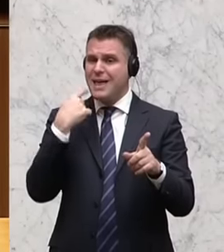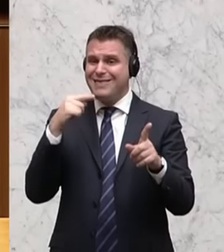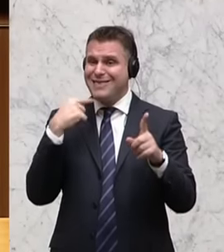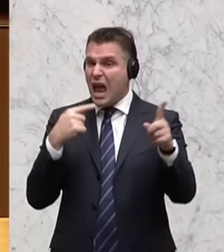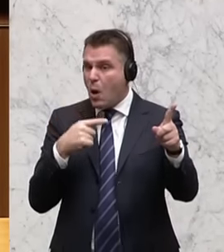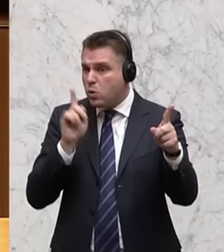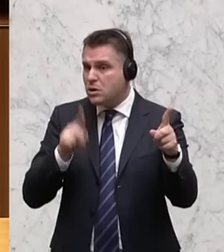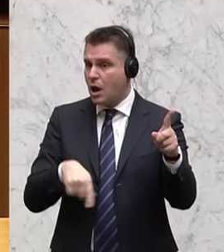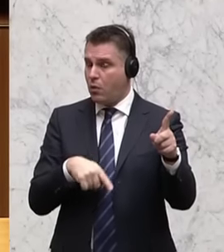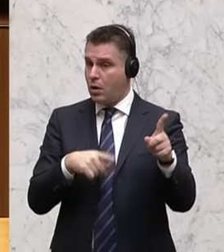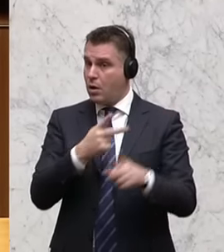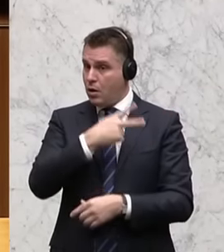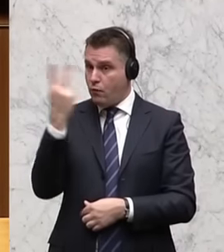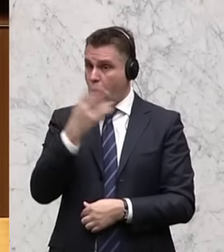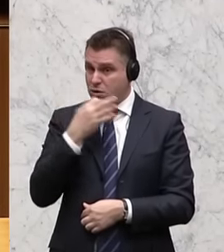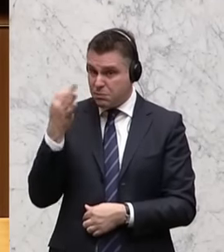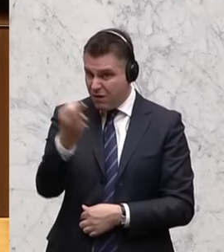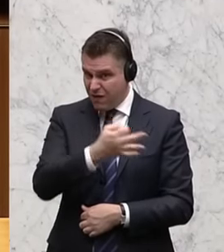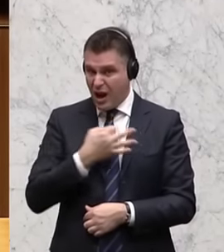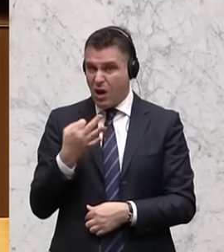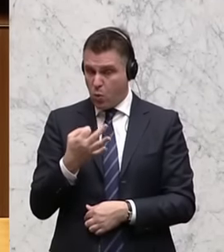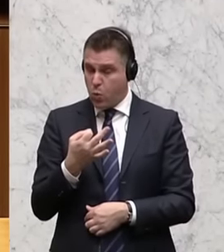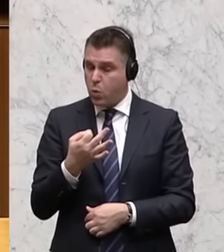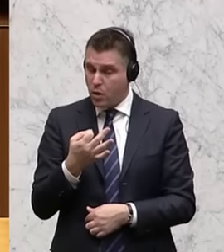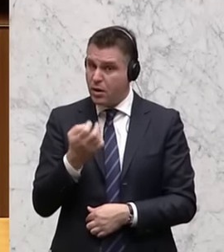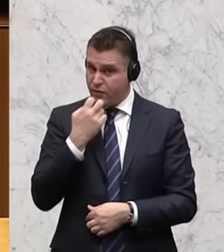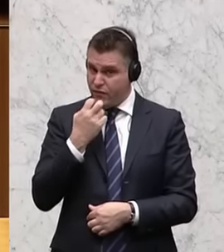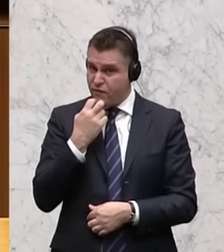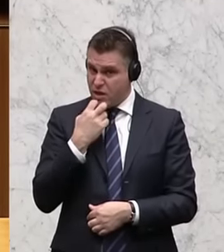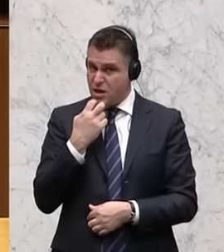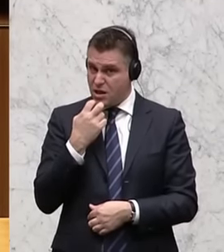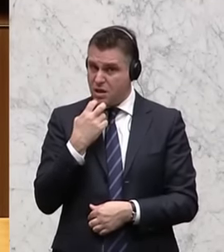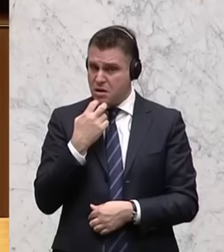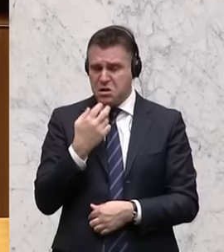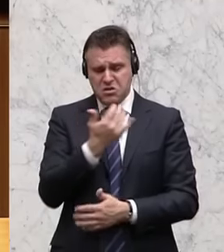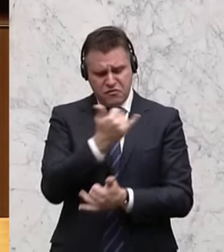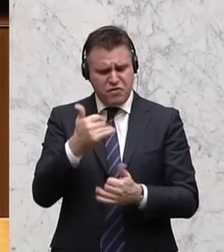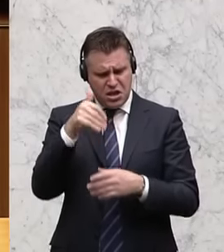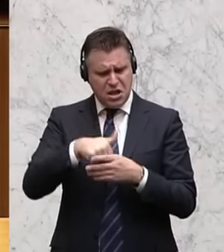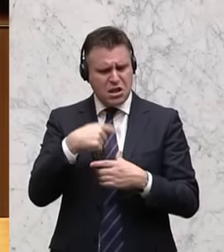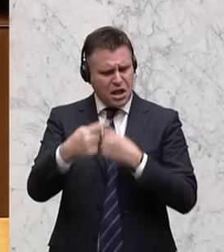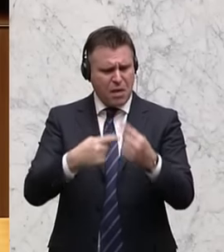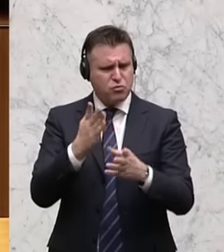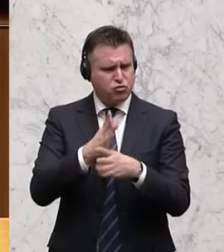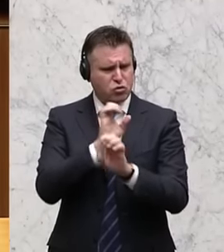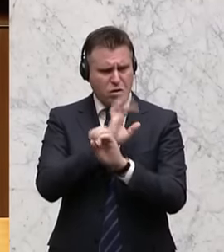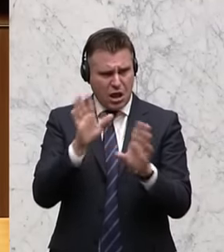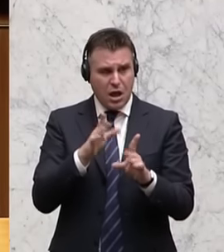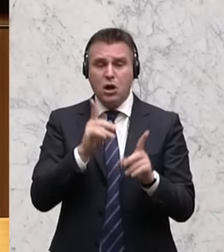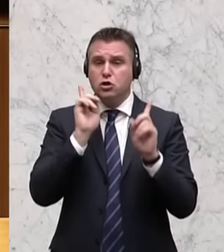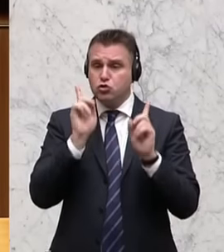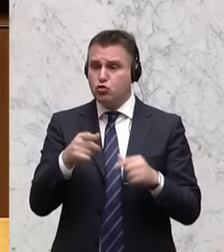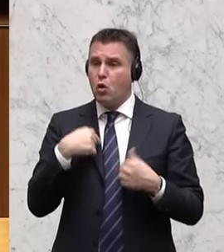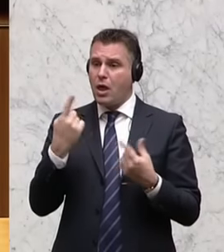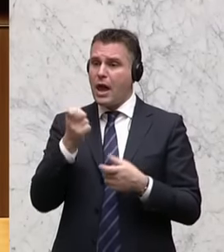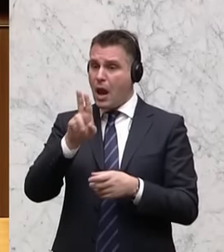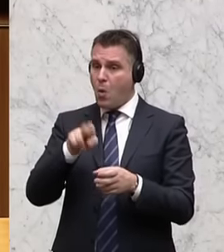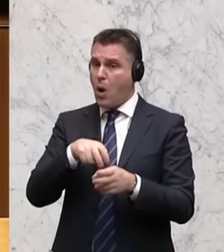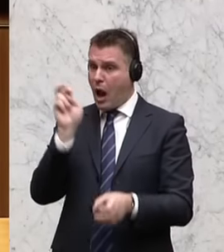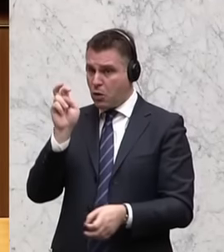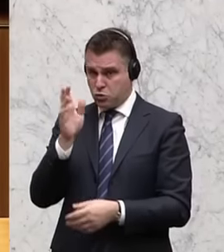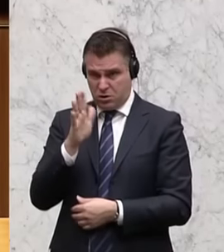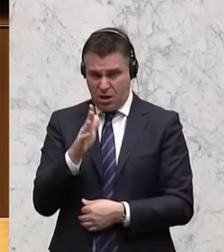kommt, eine Volksbefragung zu machen, da brauche ich kein besonderes Prozedere, wie das geht, wissen wir. Die Frage ist sehr einfach, sollen wir austreten oder nicht?